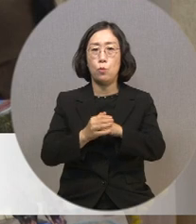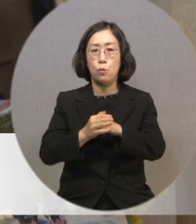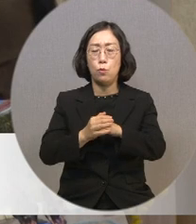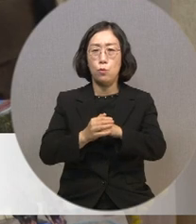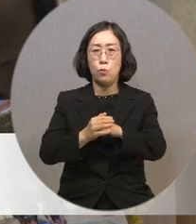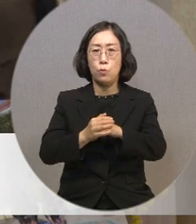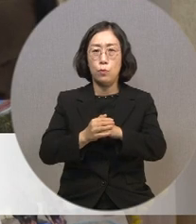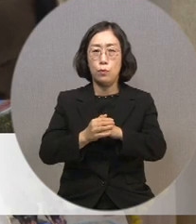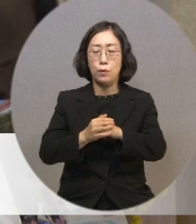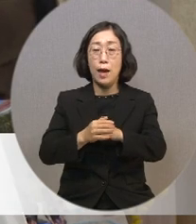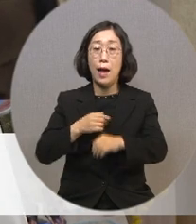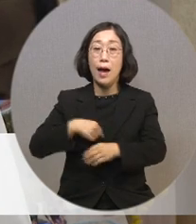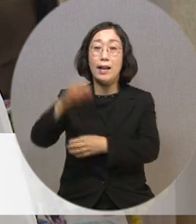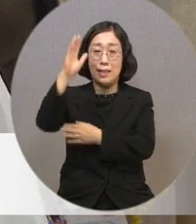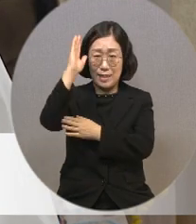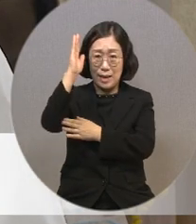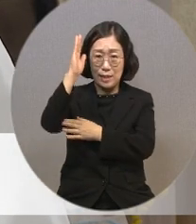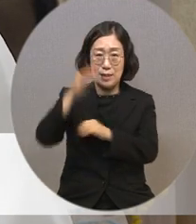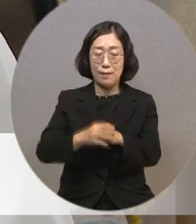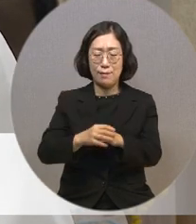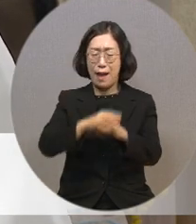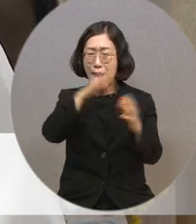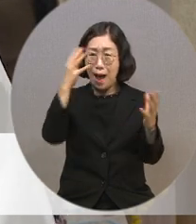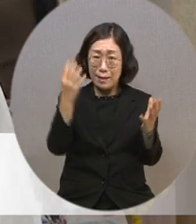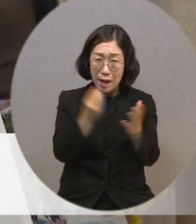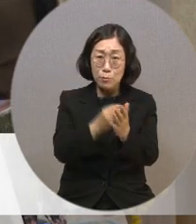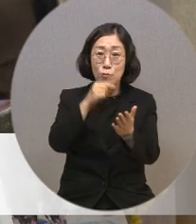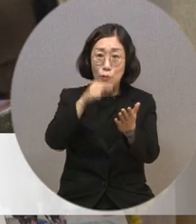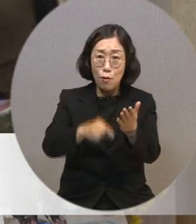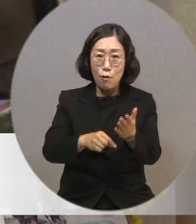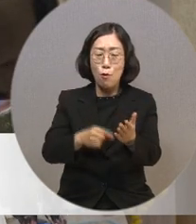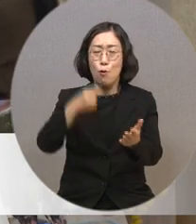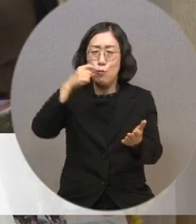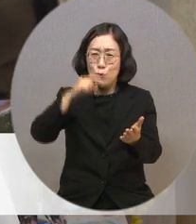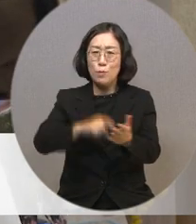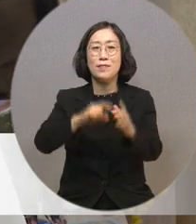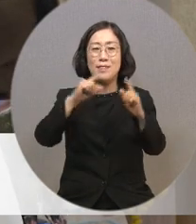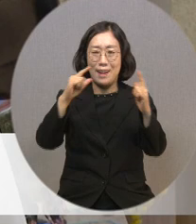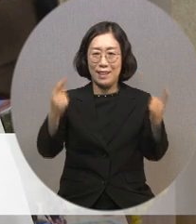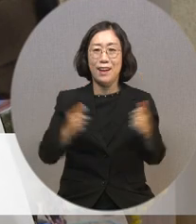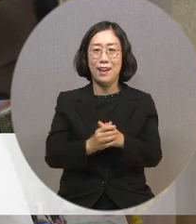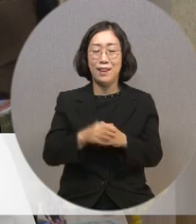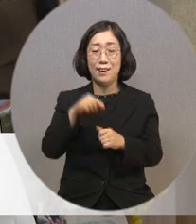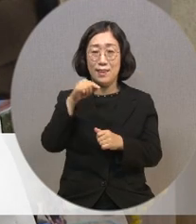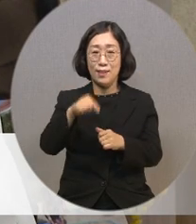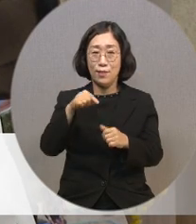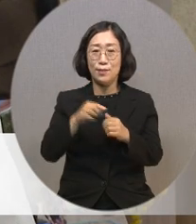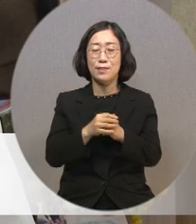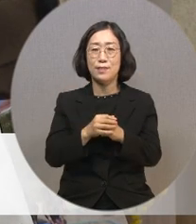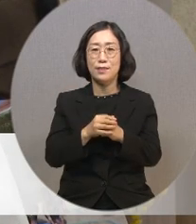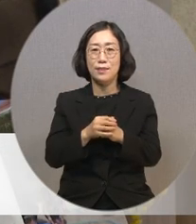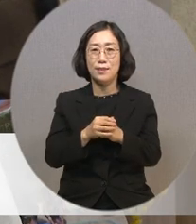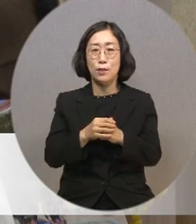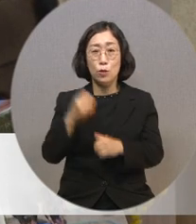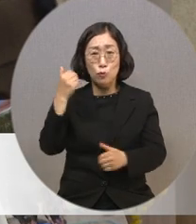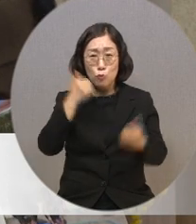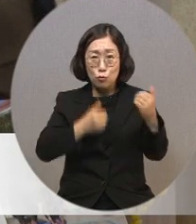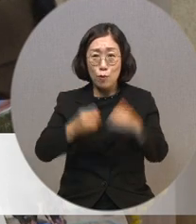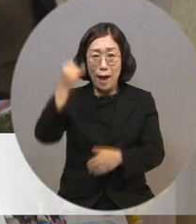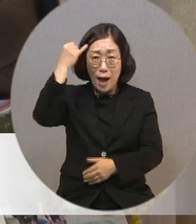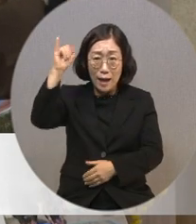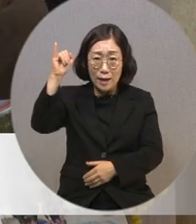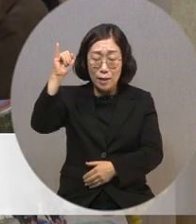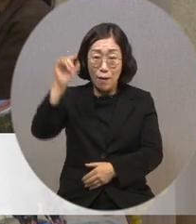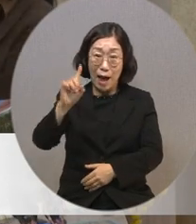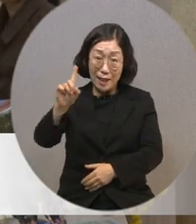자기의 인생 이야기, 이걸 듬뿍 담아내는, 이게 정말 어려웠거든요. 이것은 이 누구의